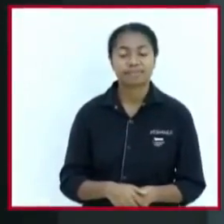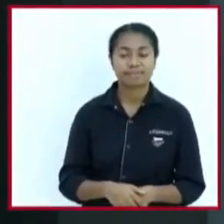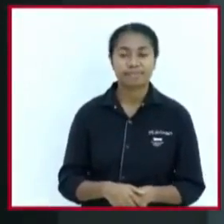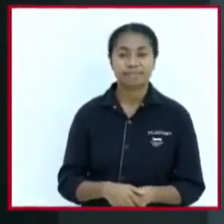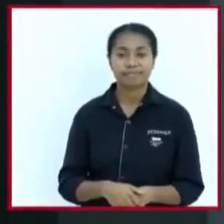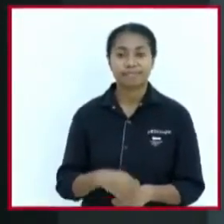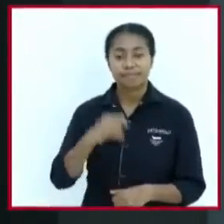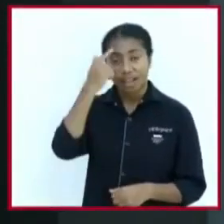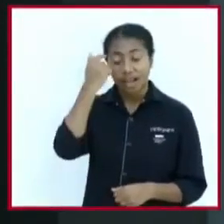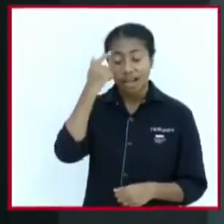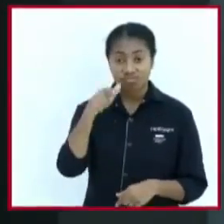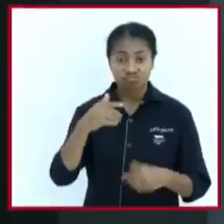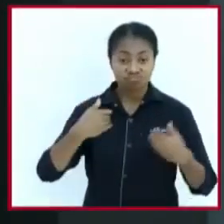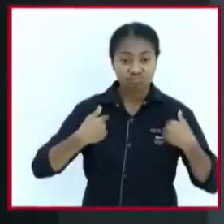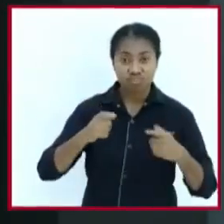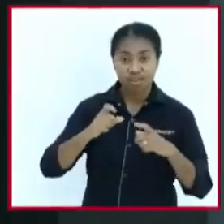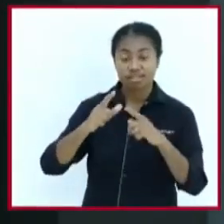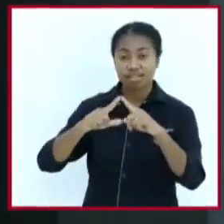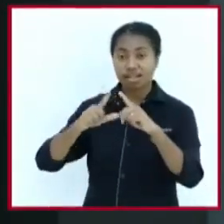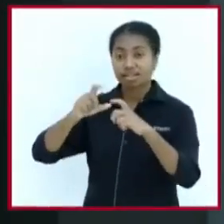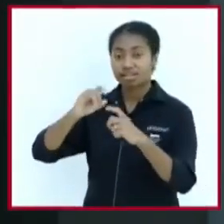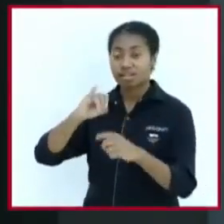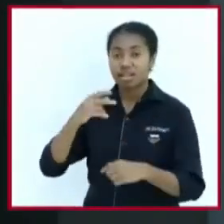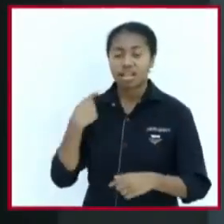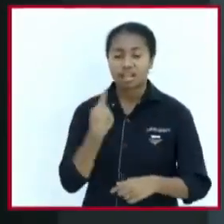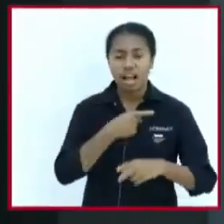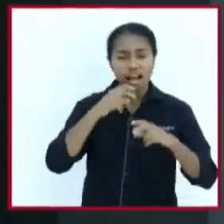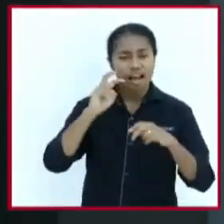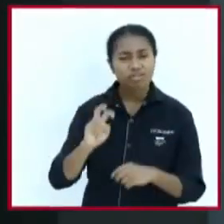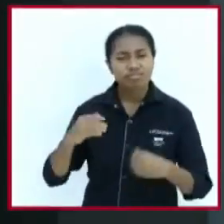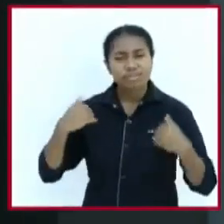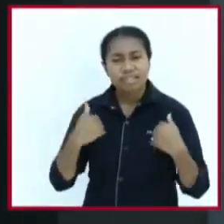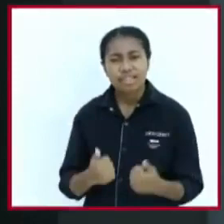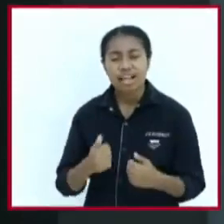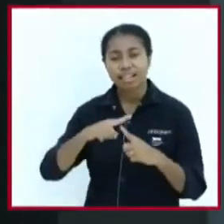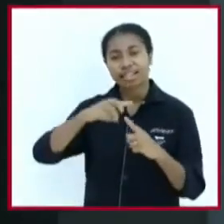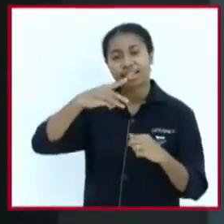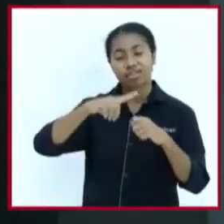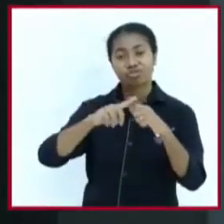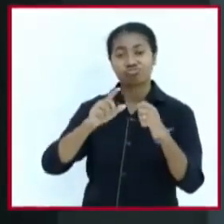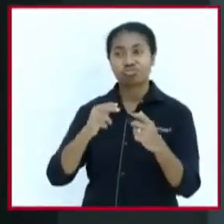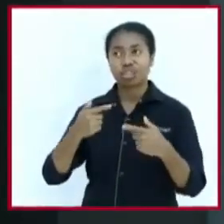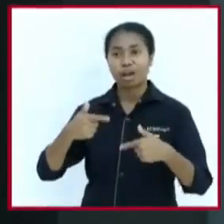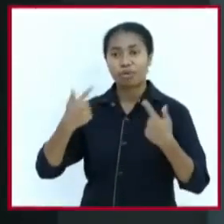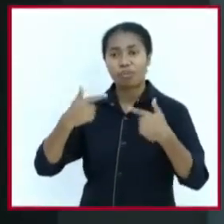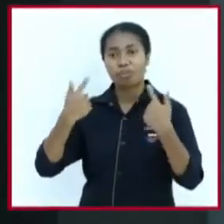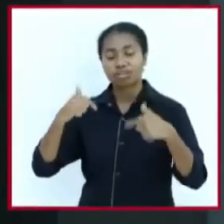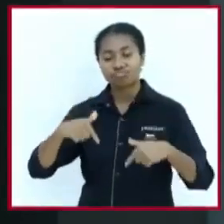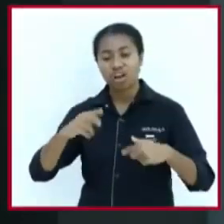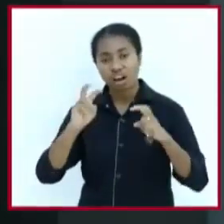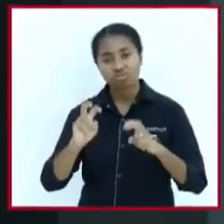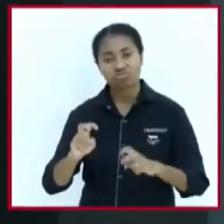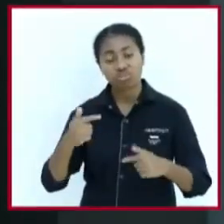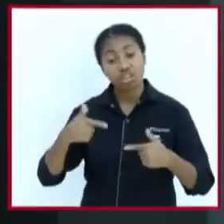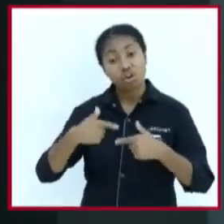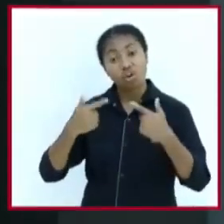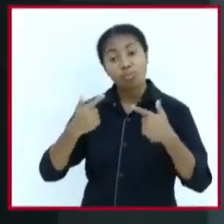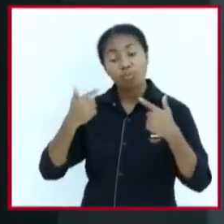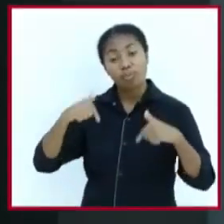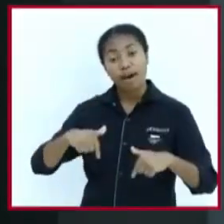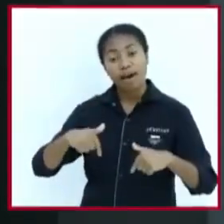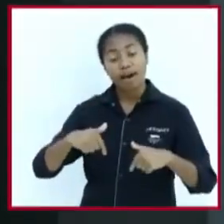Hai karena ada saksi mata kita harus tekun dalam perlombaan Ireng Hai ini lomba di karena